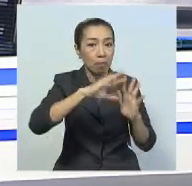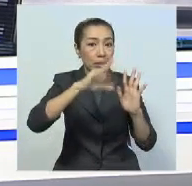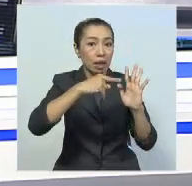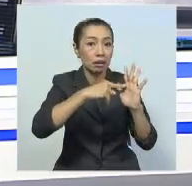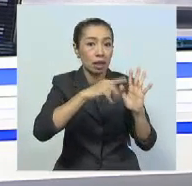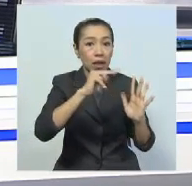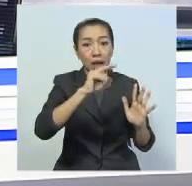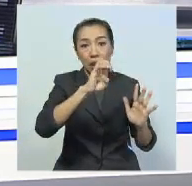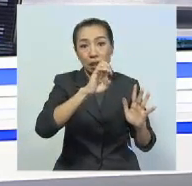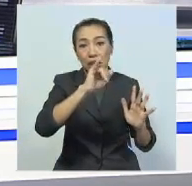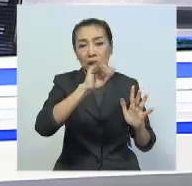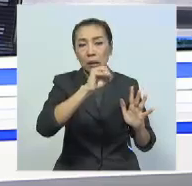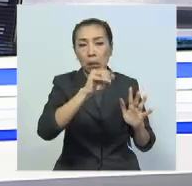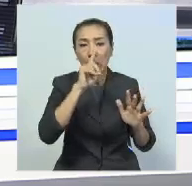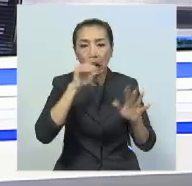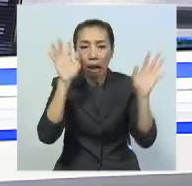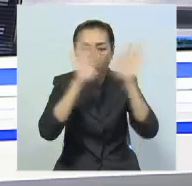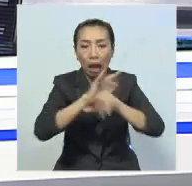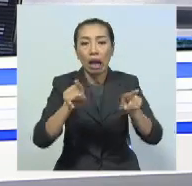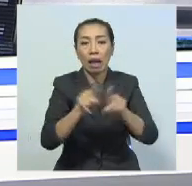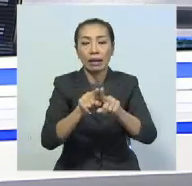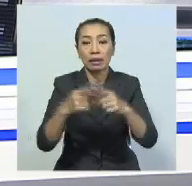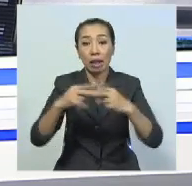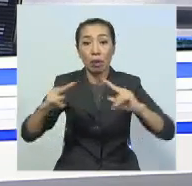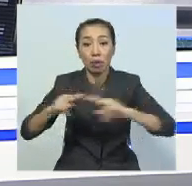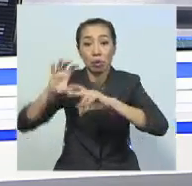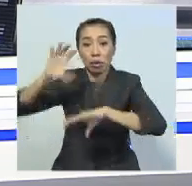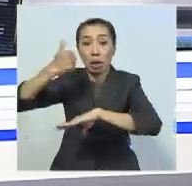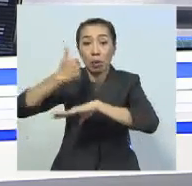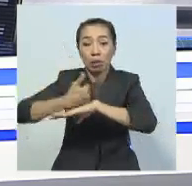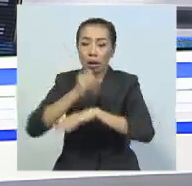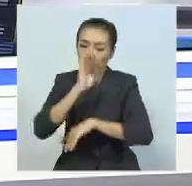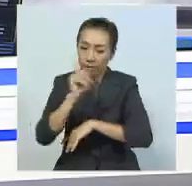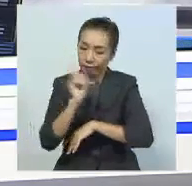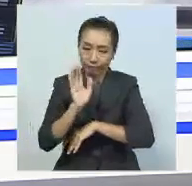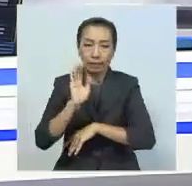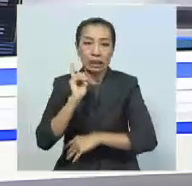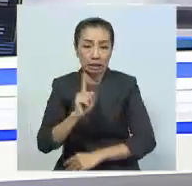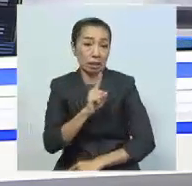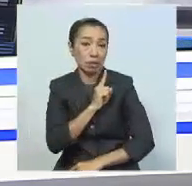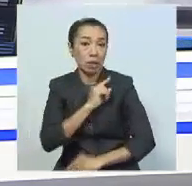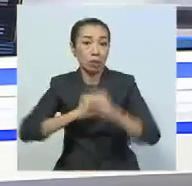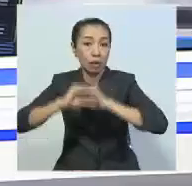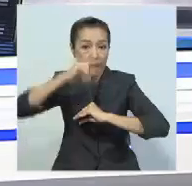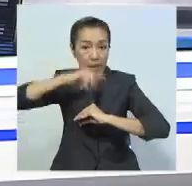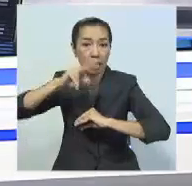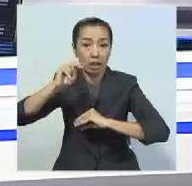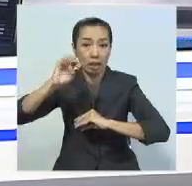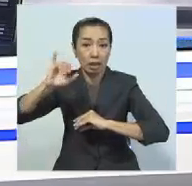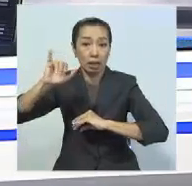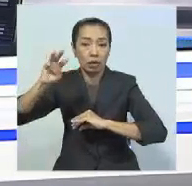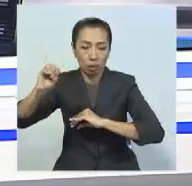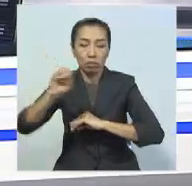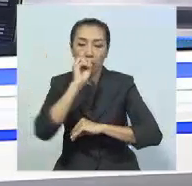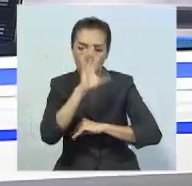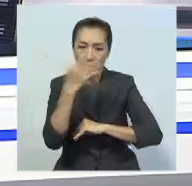ายชี้แจงออกมาจากทางรัฐมนตรีว่าการกระทรวงมหาดไทยในฐานะที่เป็นหนึ่งในหลายหน่วยงานที่รับผิดชอบดูแลโครงการนะคะก็ออกมา